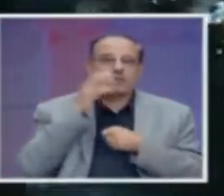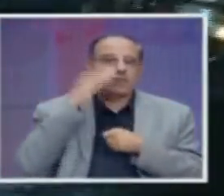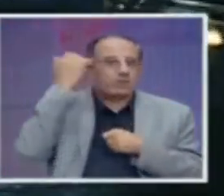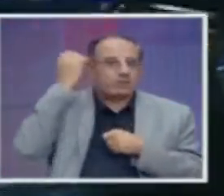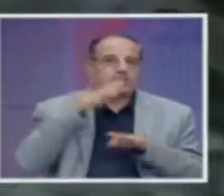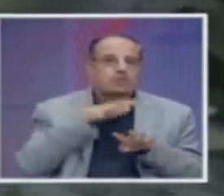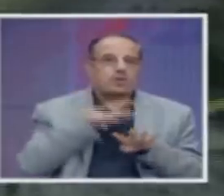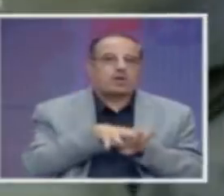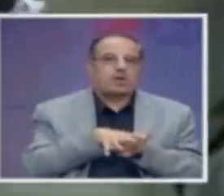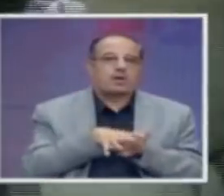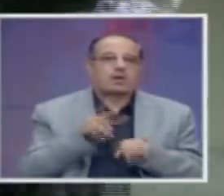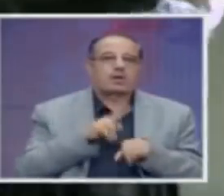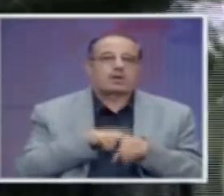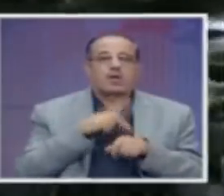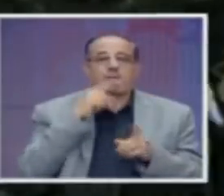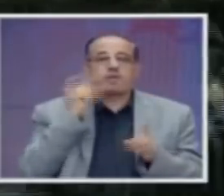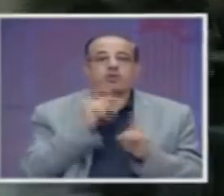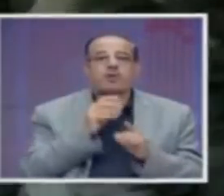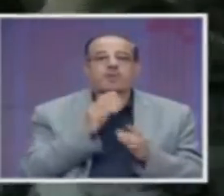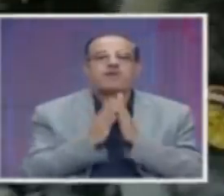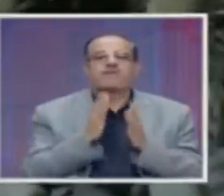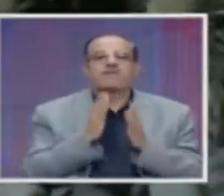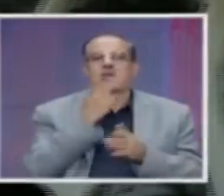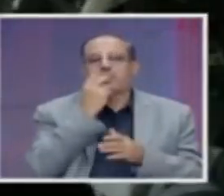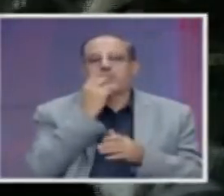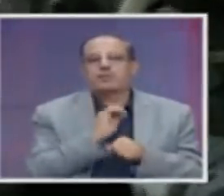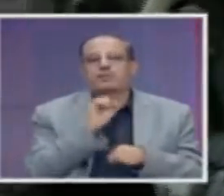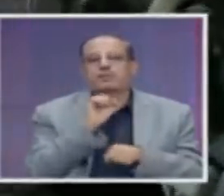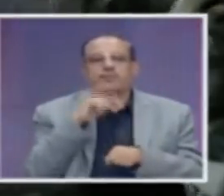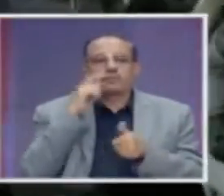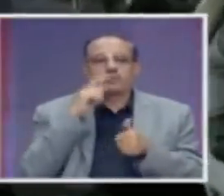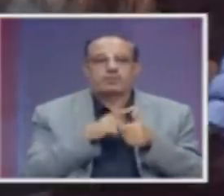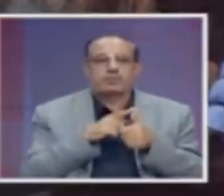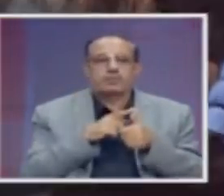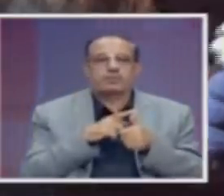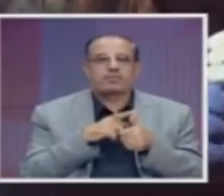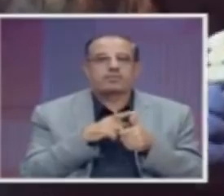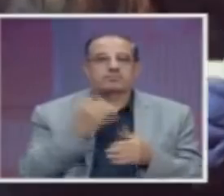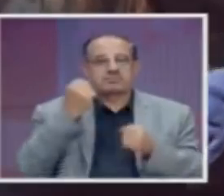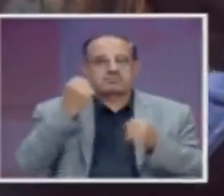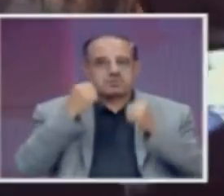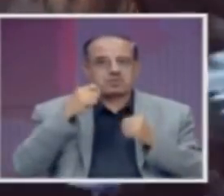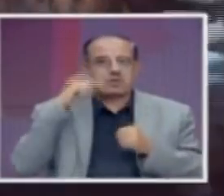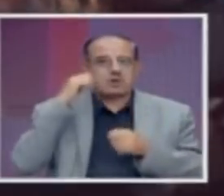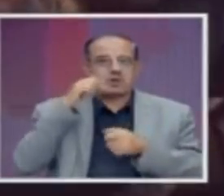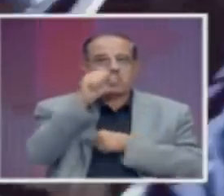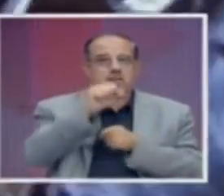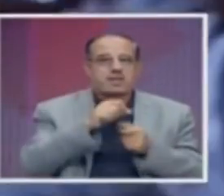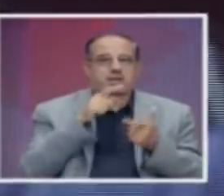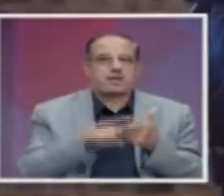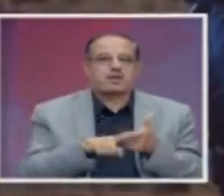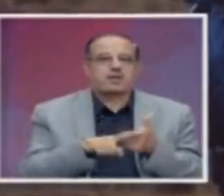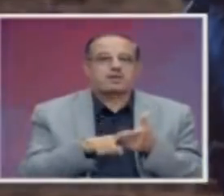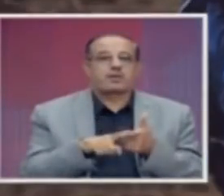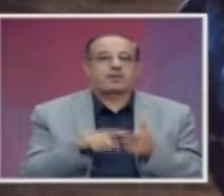وأسيوط وأسوان، والسابق اتهامهم في العديد من القضايا أبرزها استعراض قوة وحيازة أسلحة